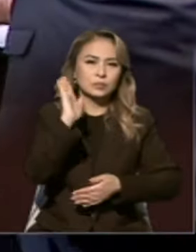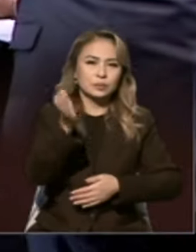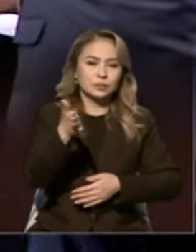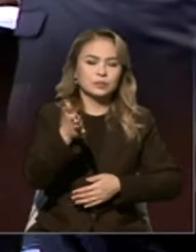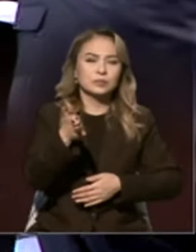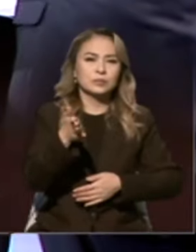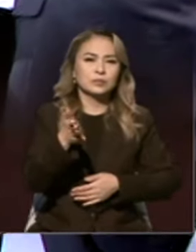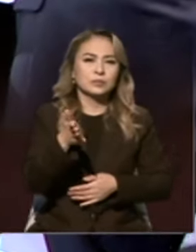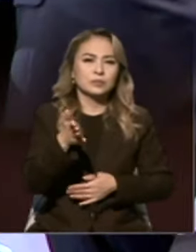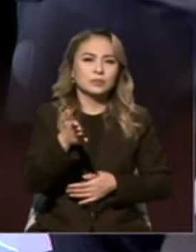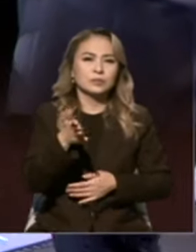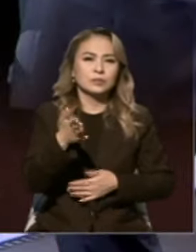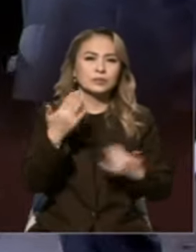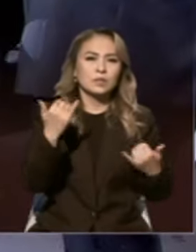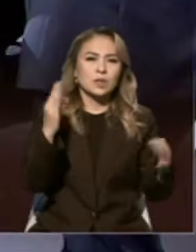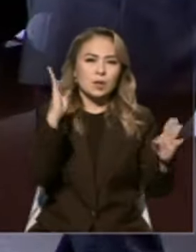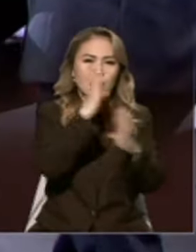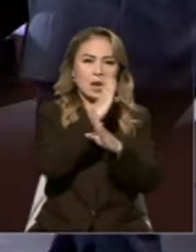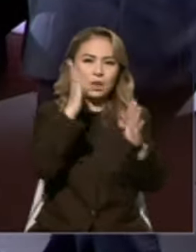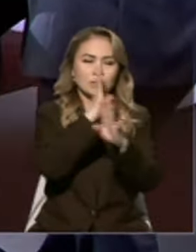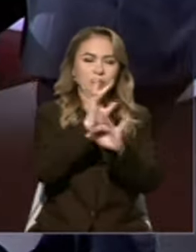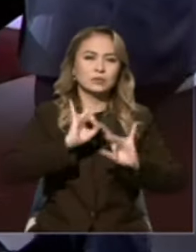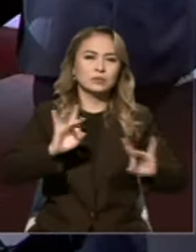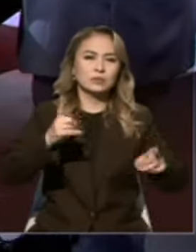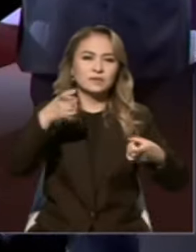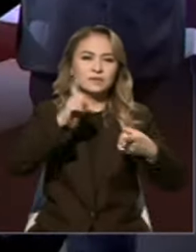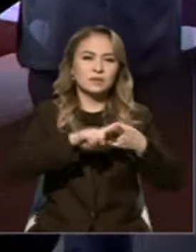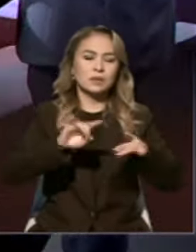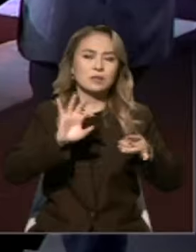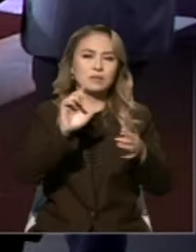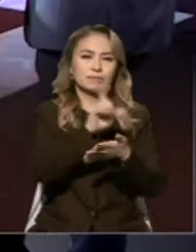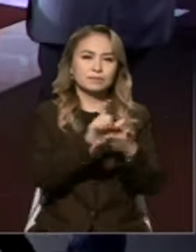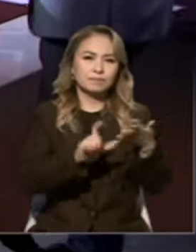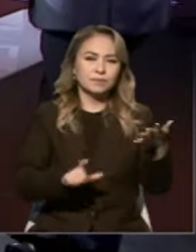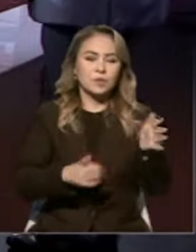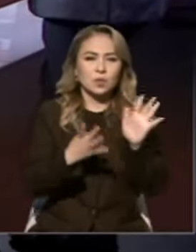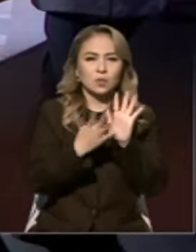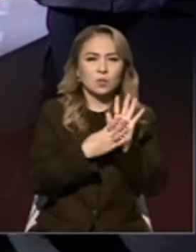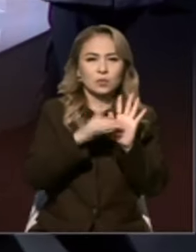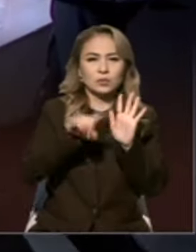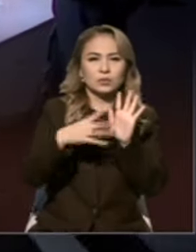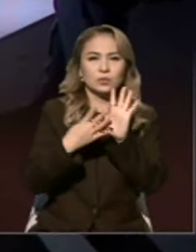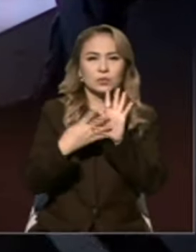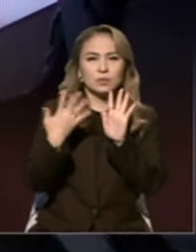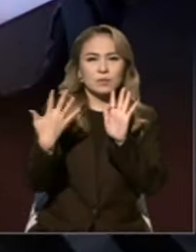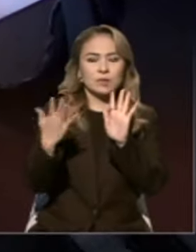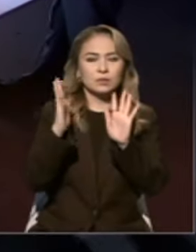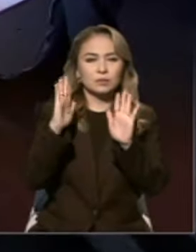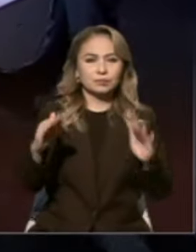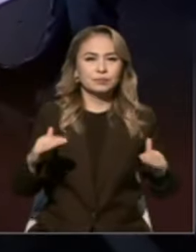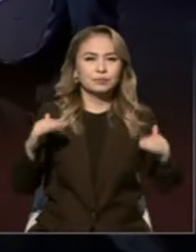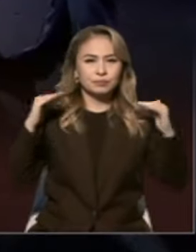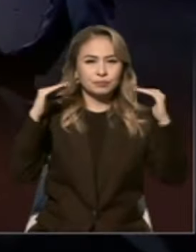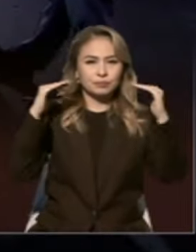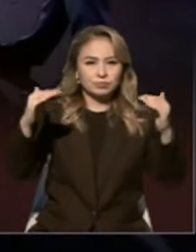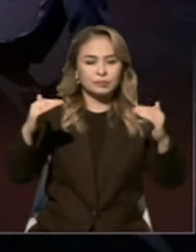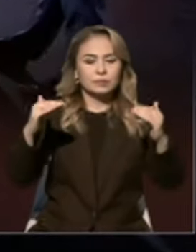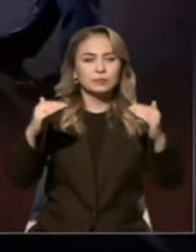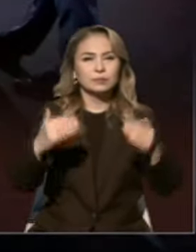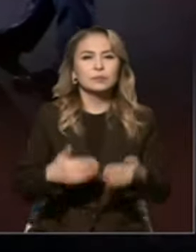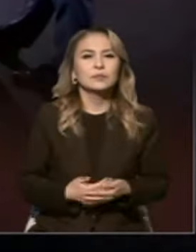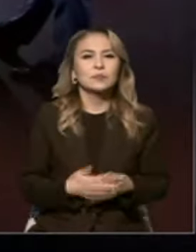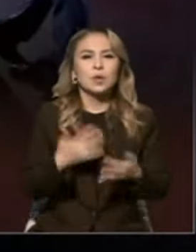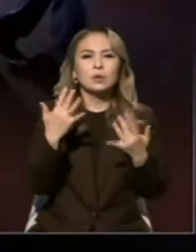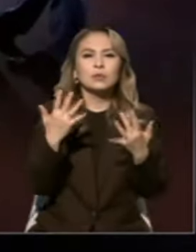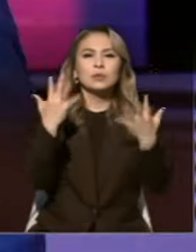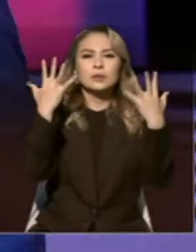болжам бар. Қазгидрометтен әріптестеріміздің баяндауы бойынша 9-9,5 метрге дейін көтеріледі деп болжанып отыр. Қанша